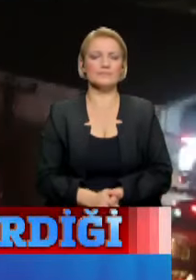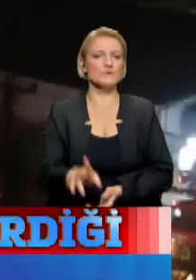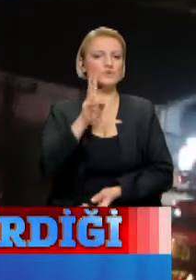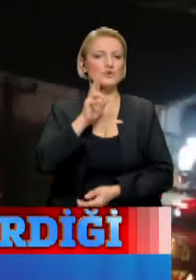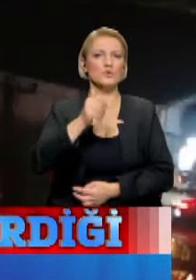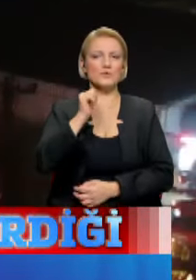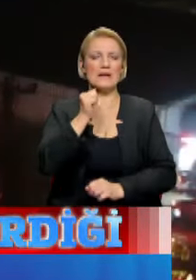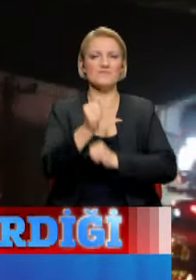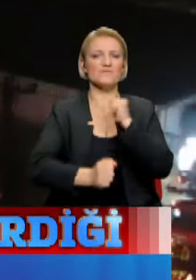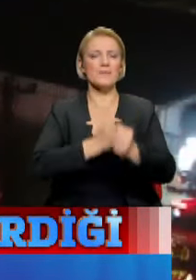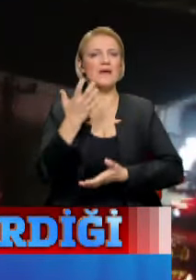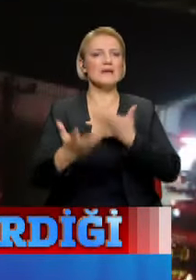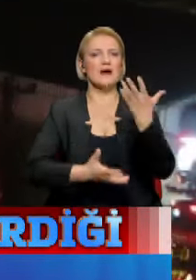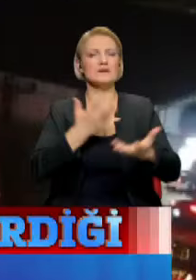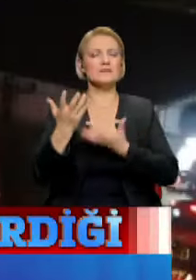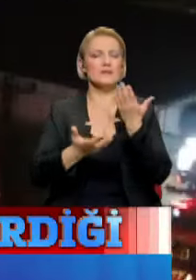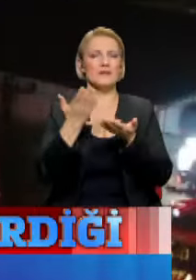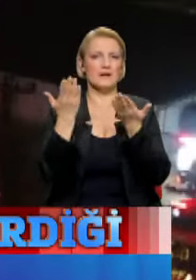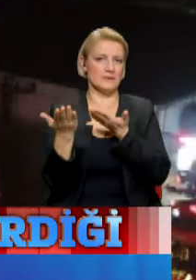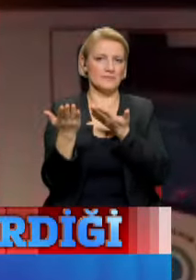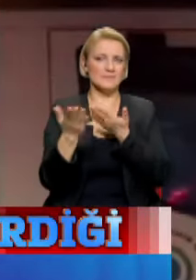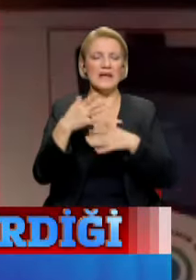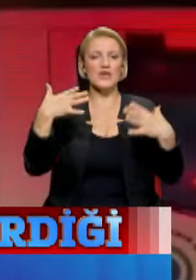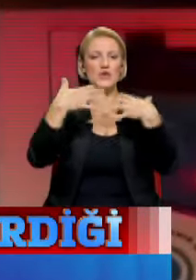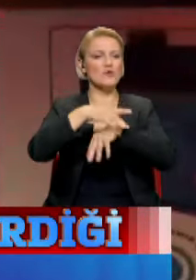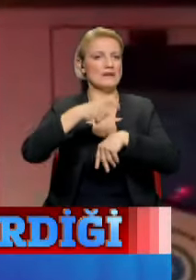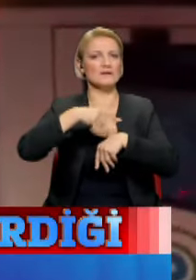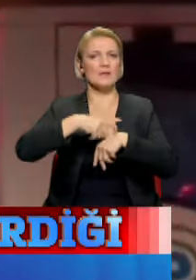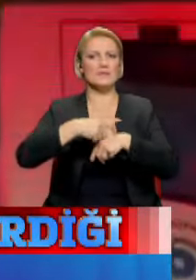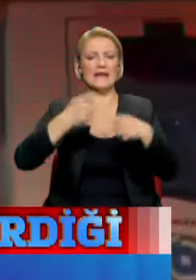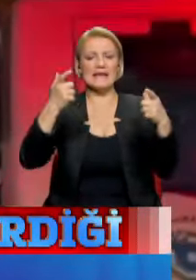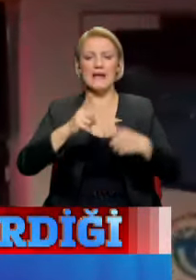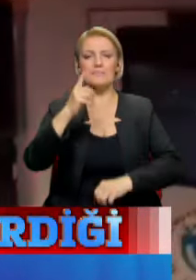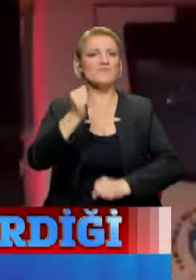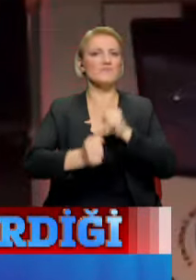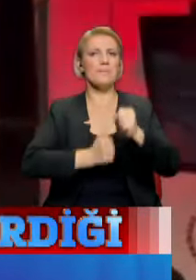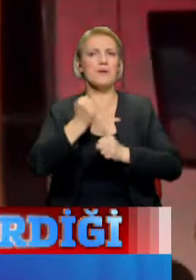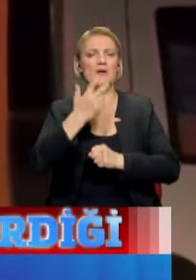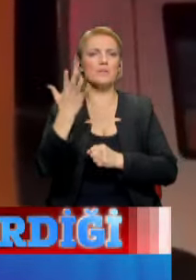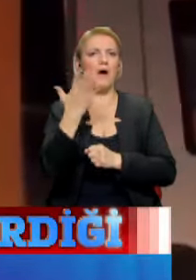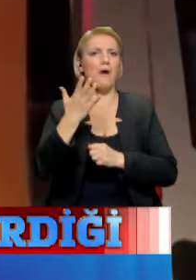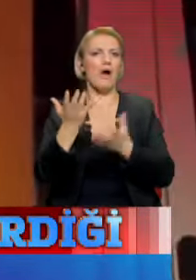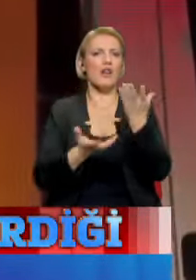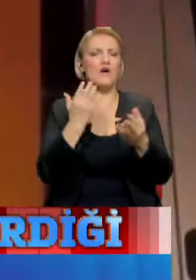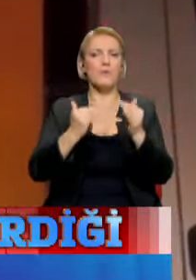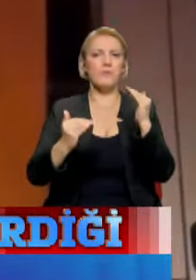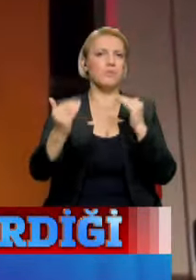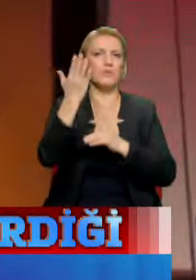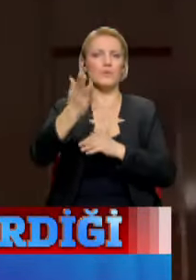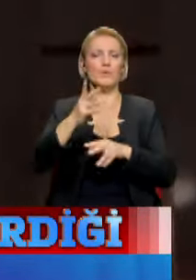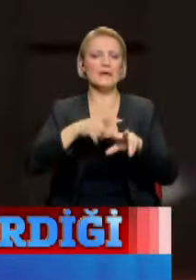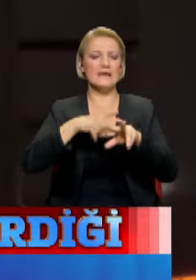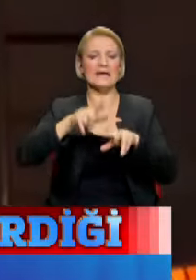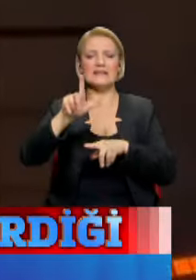Son günlerde fabrika yangınlarıyla gündemde Tekirdağ. Gece saatlerinde kentteki bir fabrikadan daha alevler yükseldi.